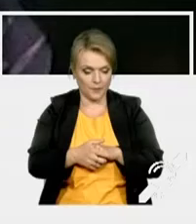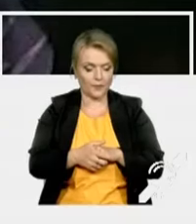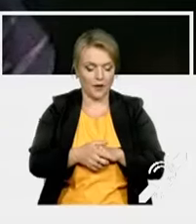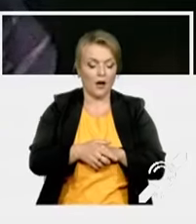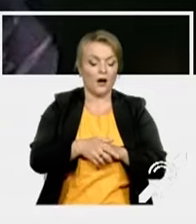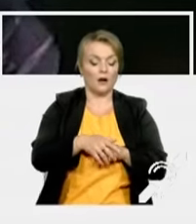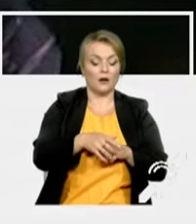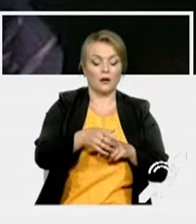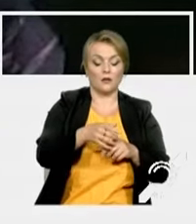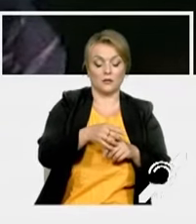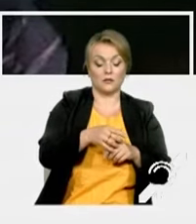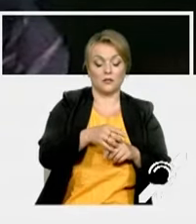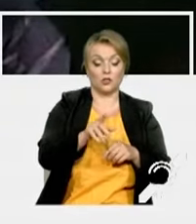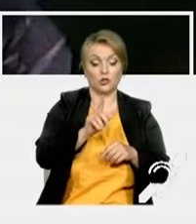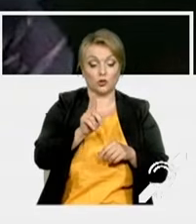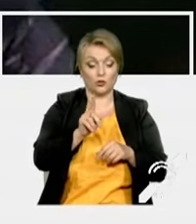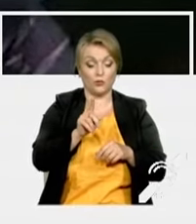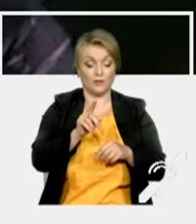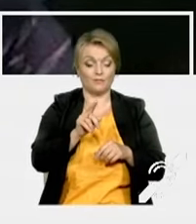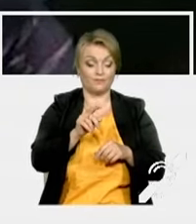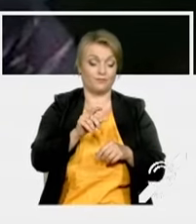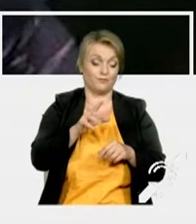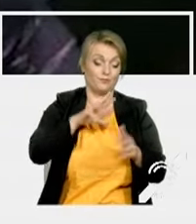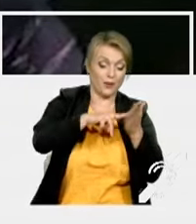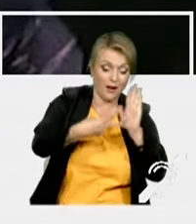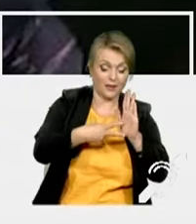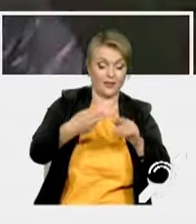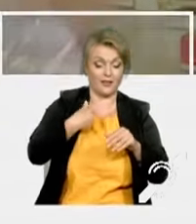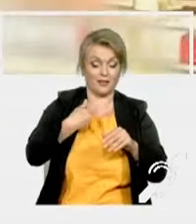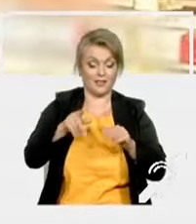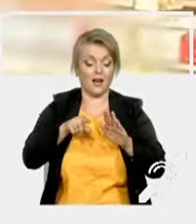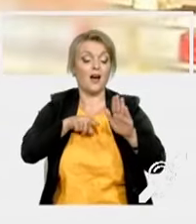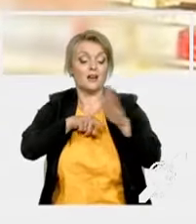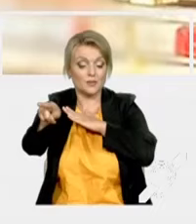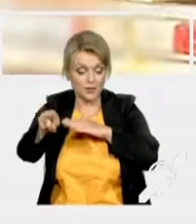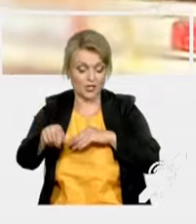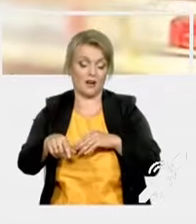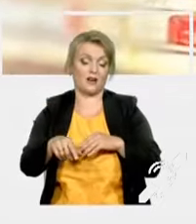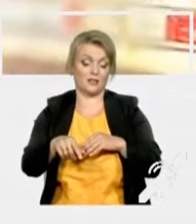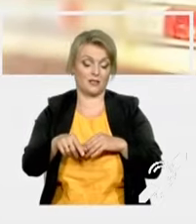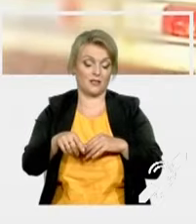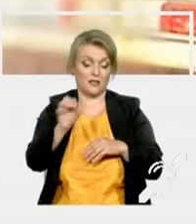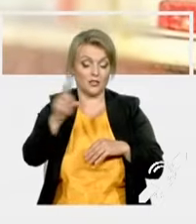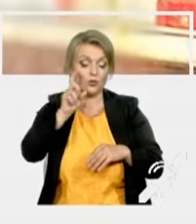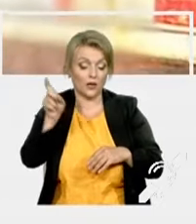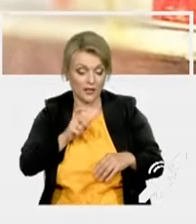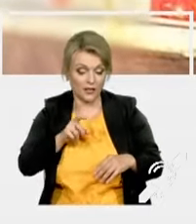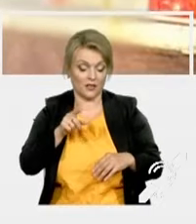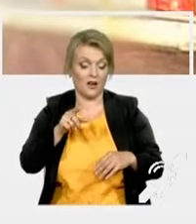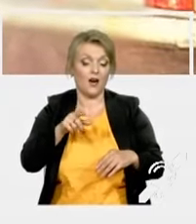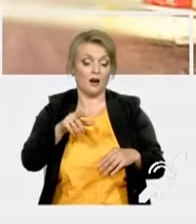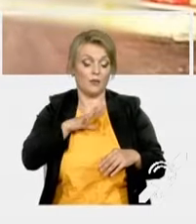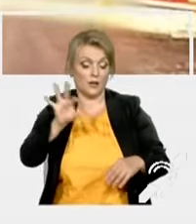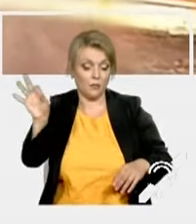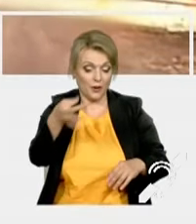cetățeni străini pentru a putea fugi din Ucraina unde urmau să fie înrolați cei 16 trebuiau să le plătească cărăușilor sume